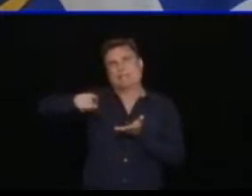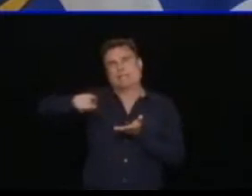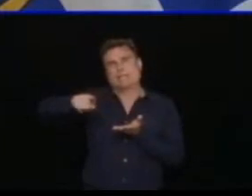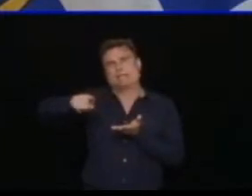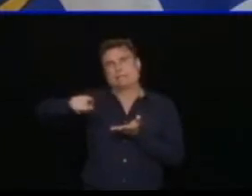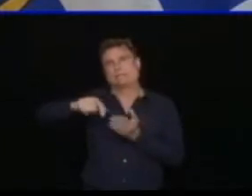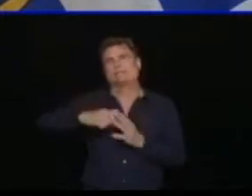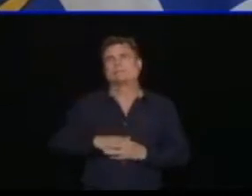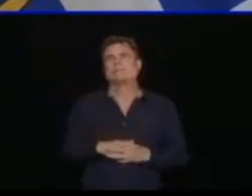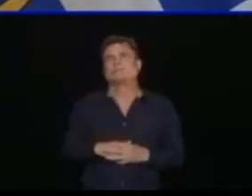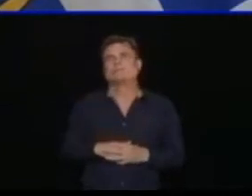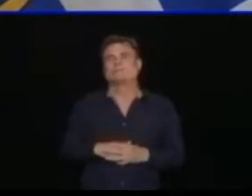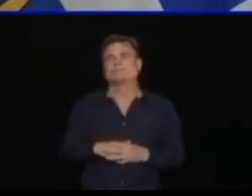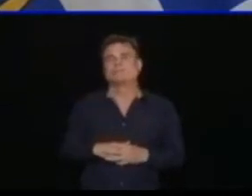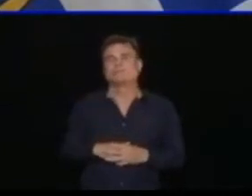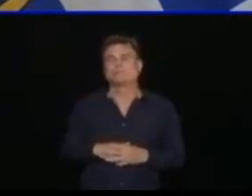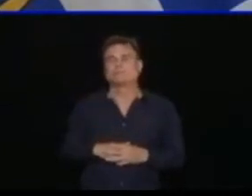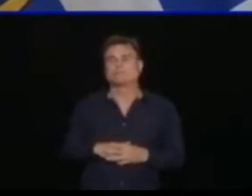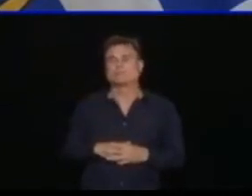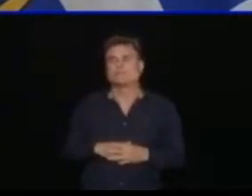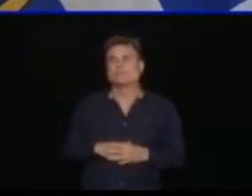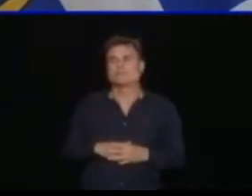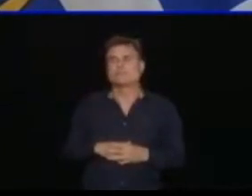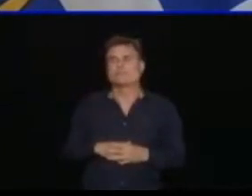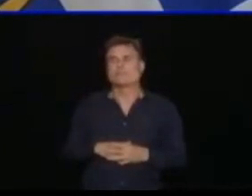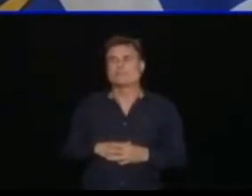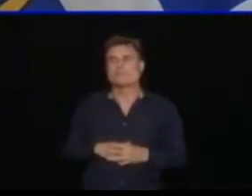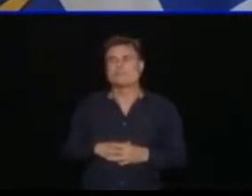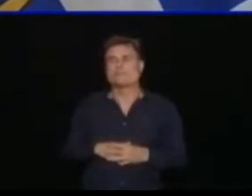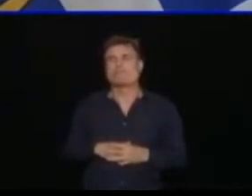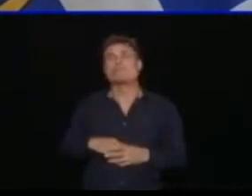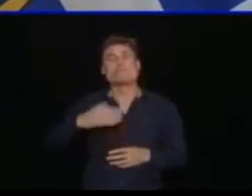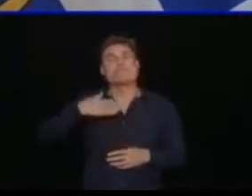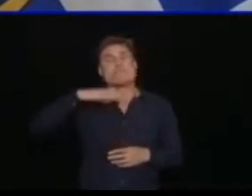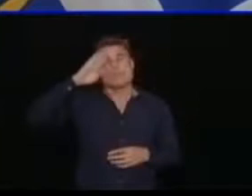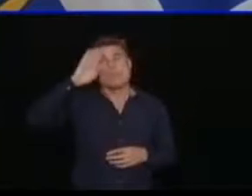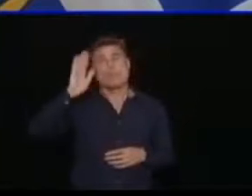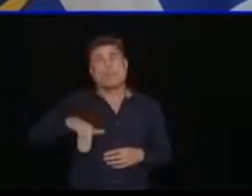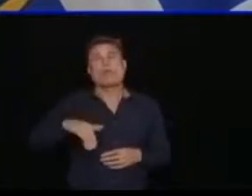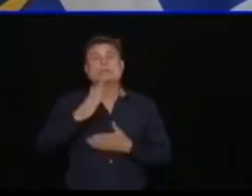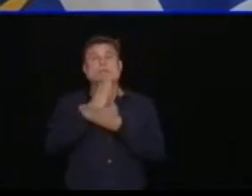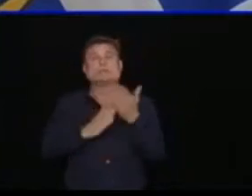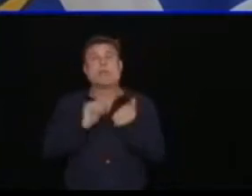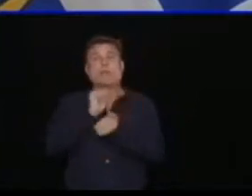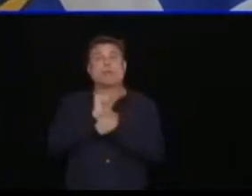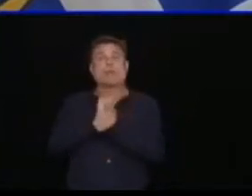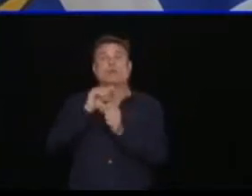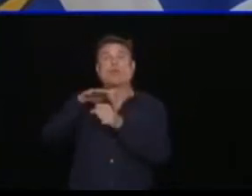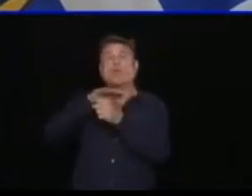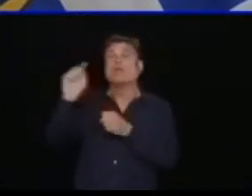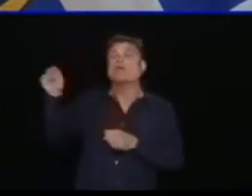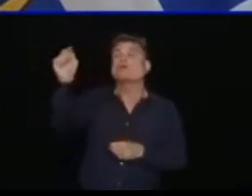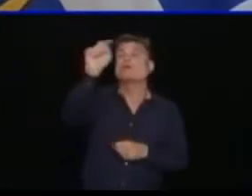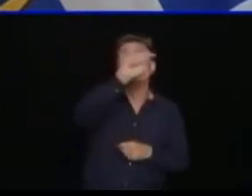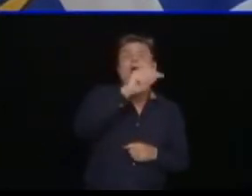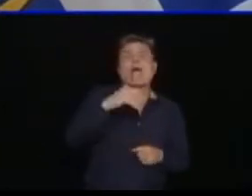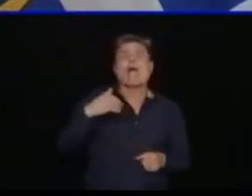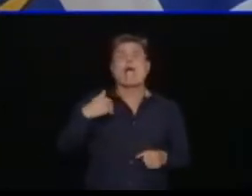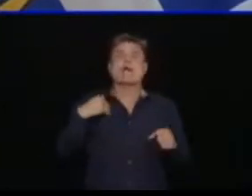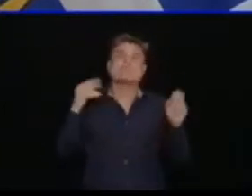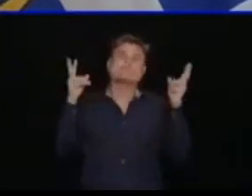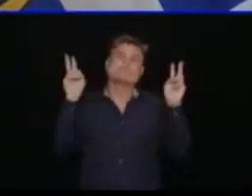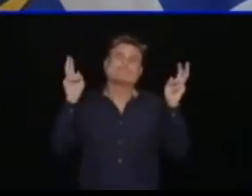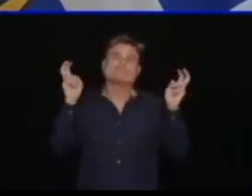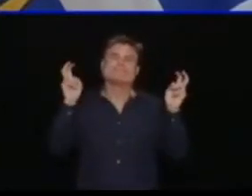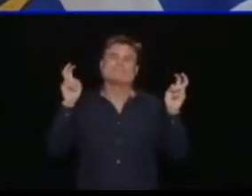If I don't go into work, it's going to overburden my colleagues, and 那么他也是说到了，如果你不出去上